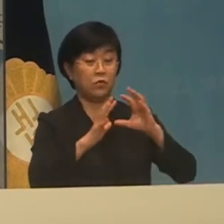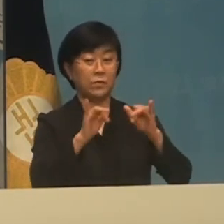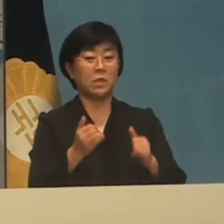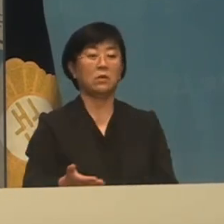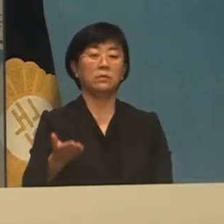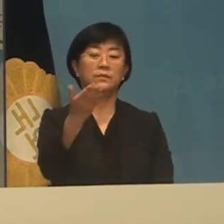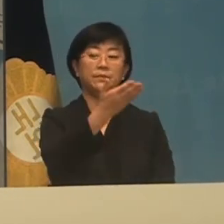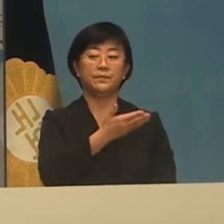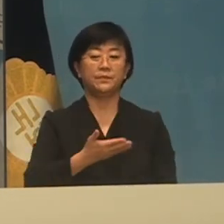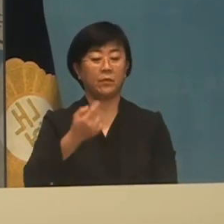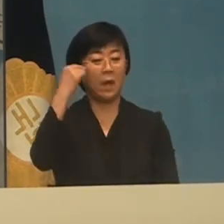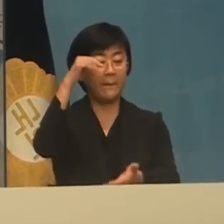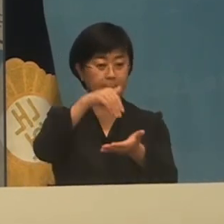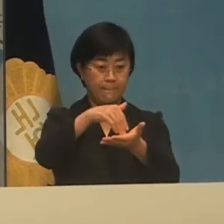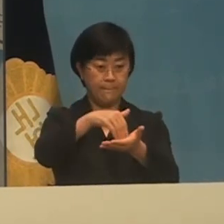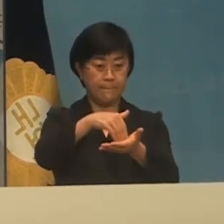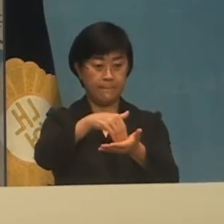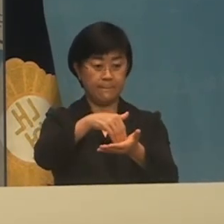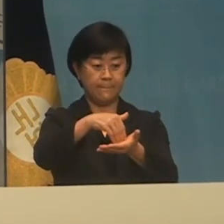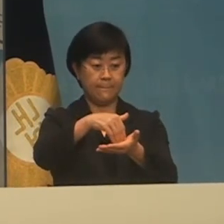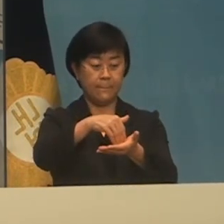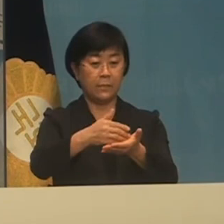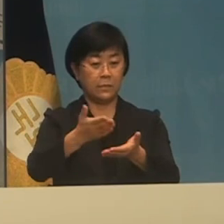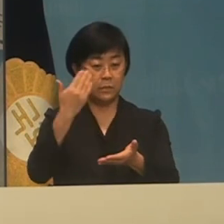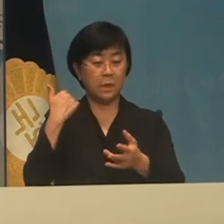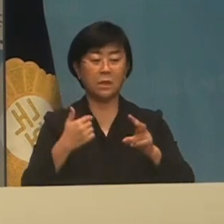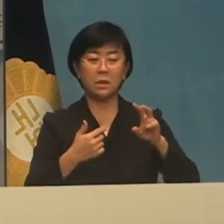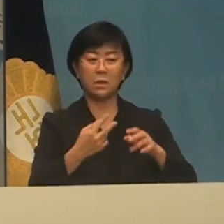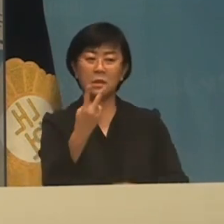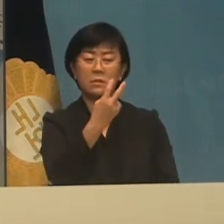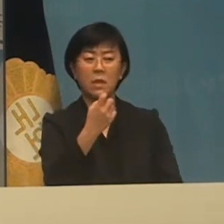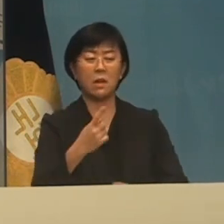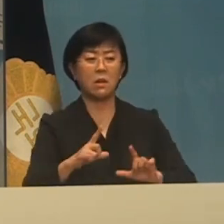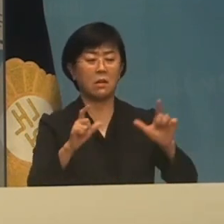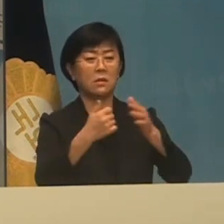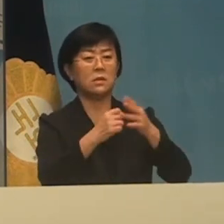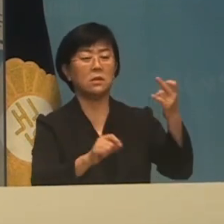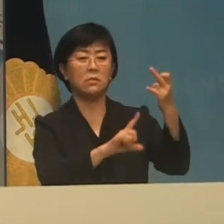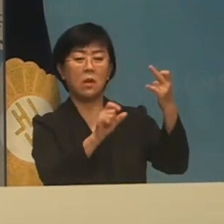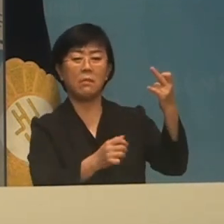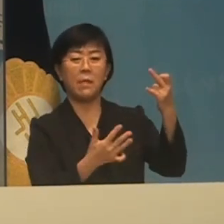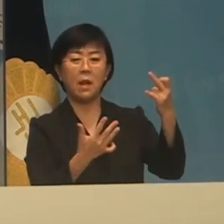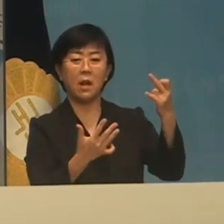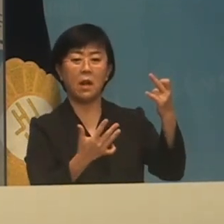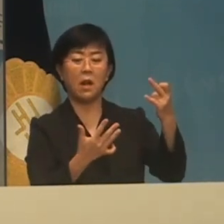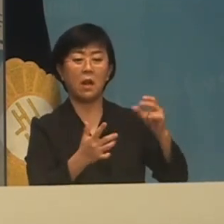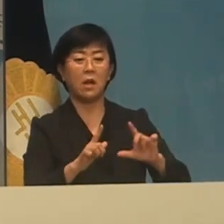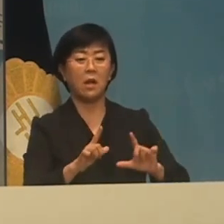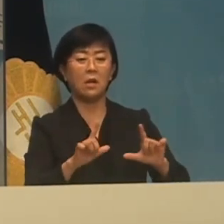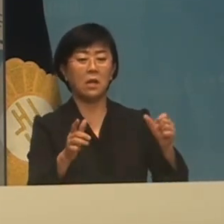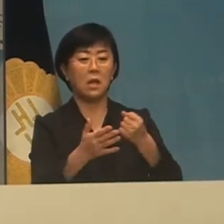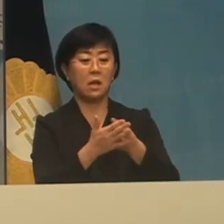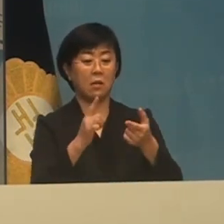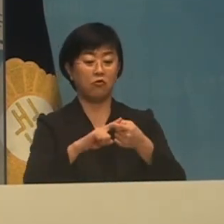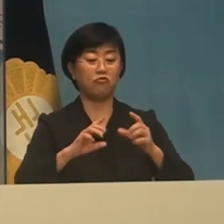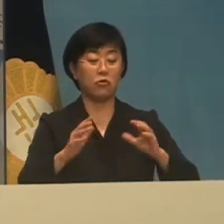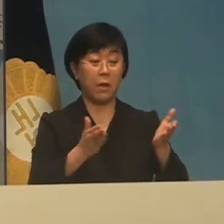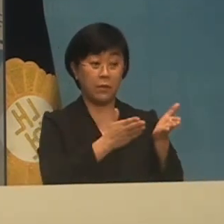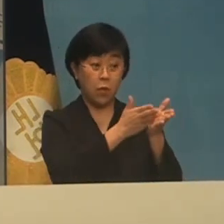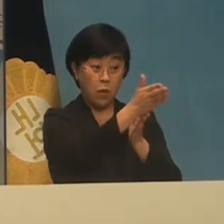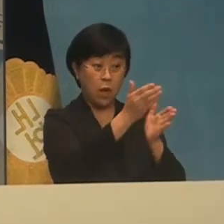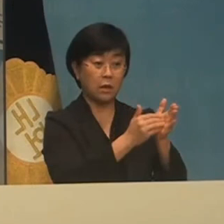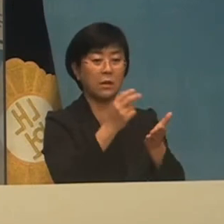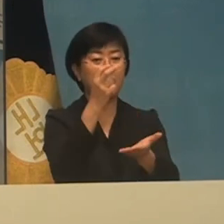여러분, 반성합니다. 지난 2021년 12월 8일 국회 산자중기위를 통과한 이